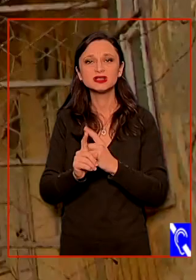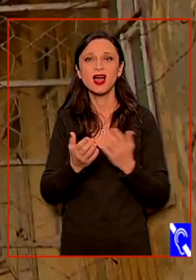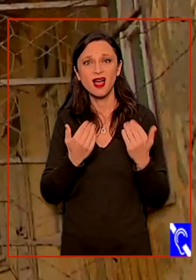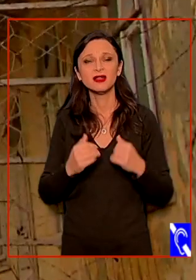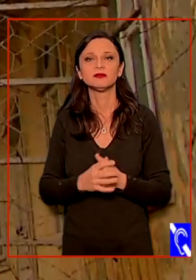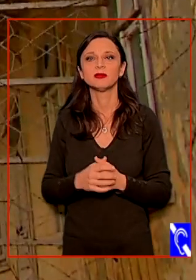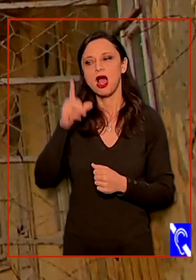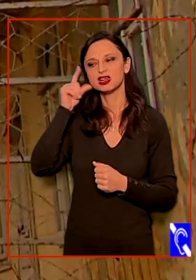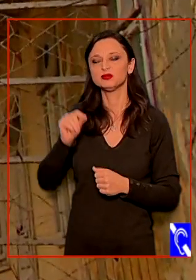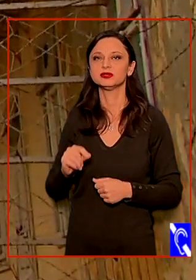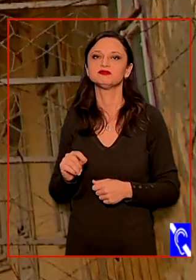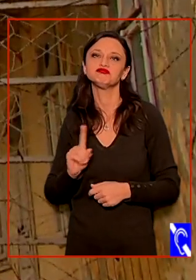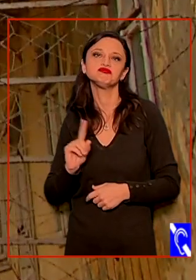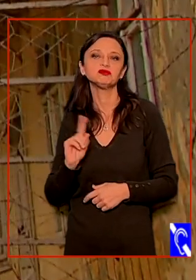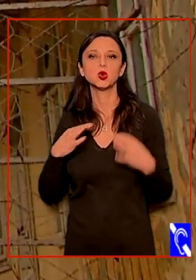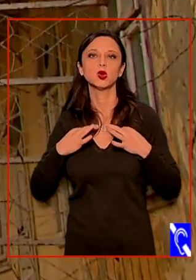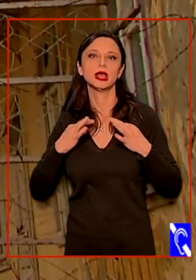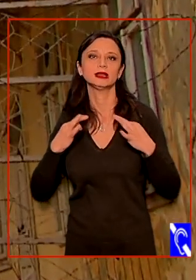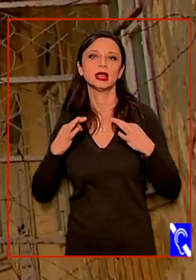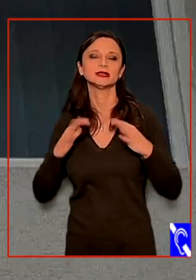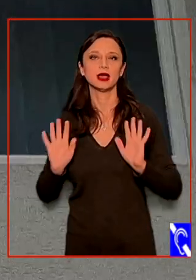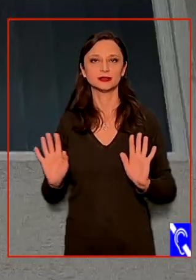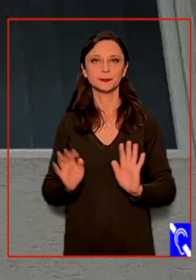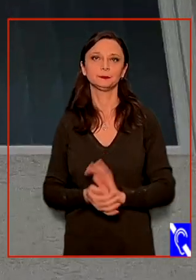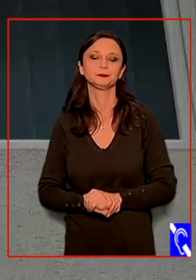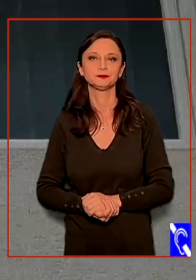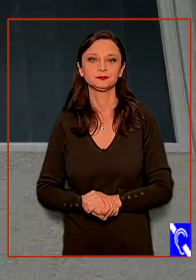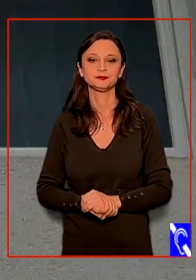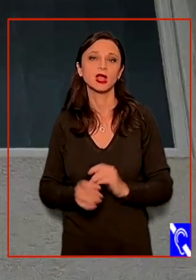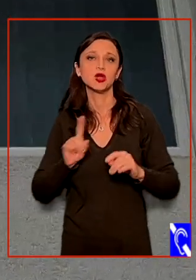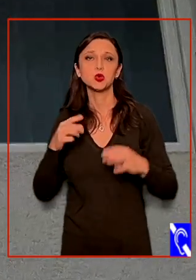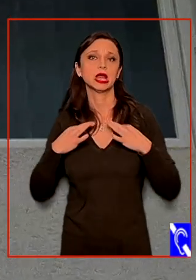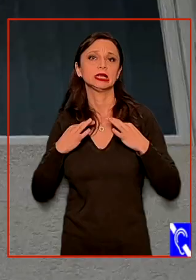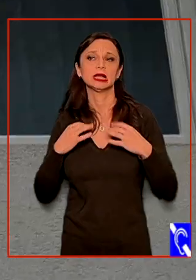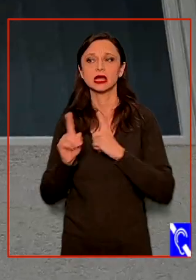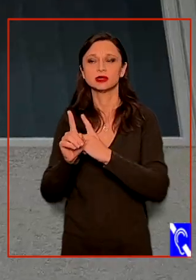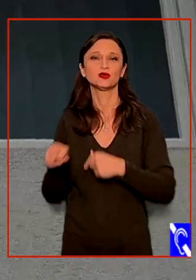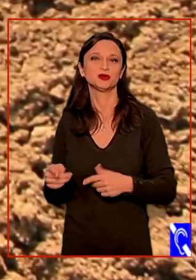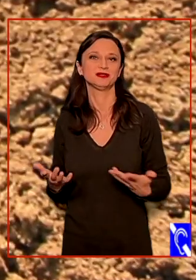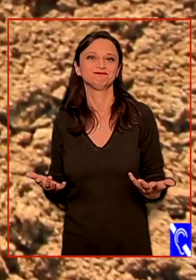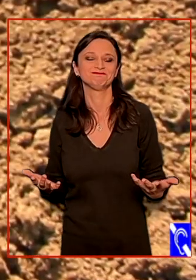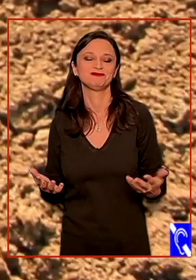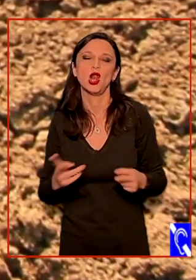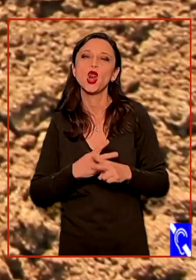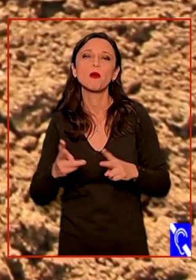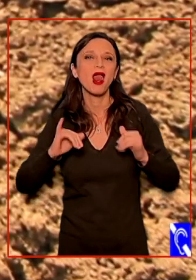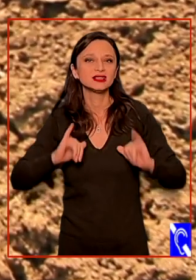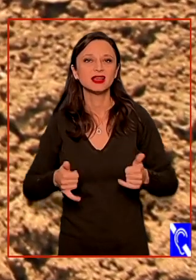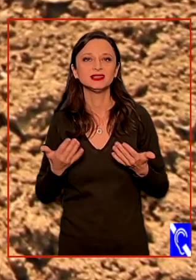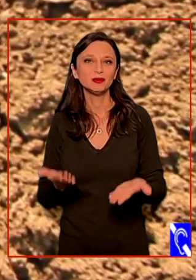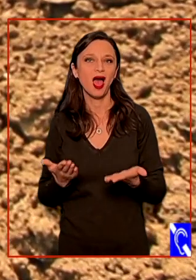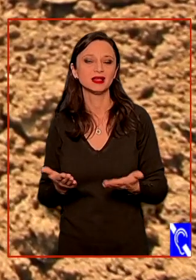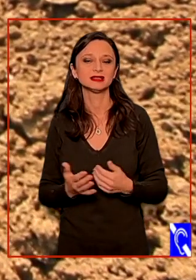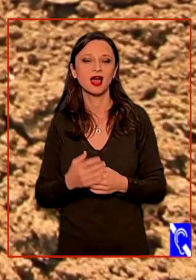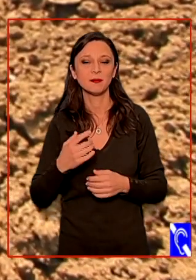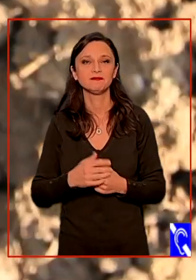răspund? Nu și-a manifestat niciun magistrat interesul pentru aceste cursuri. Normal că se întâmplă ceea ce vedem